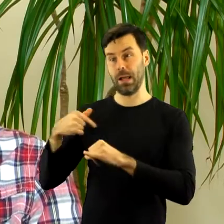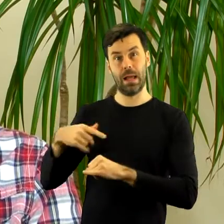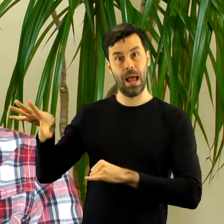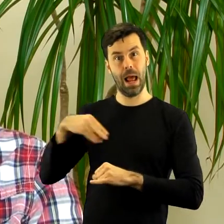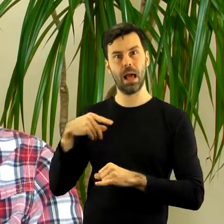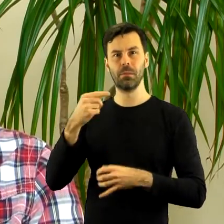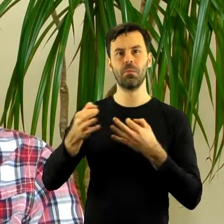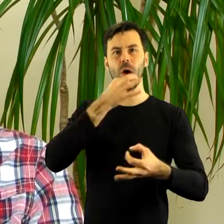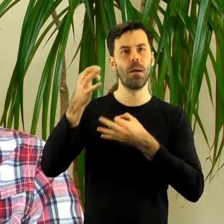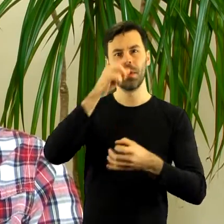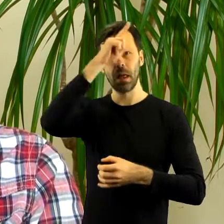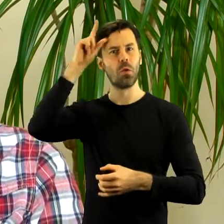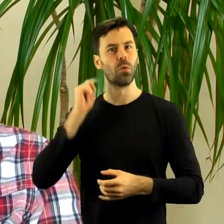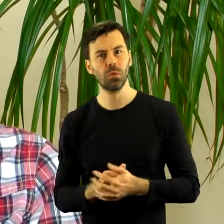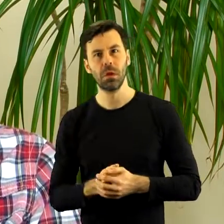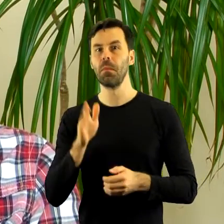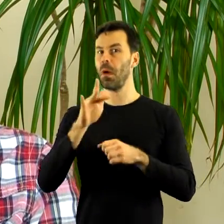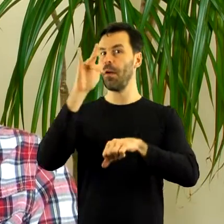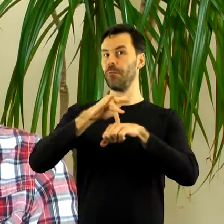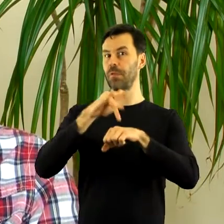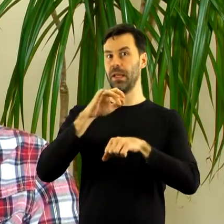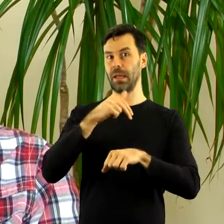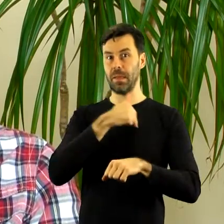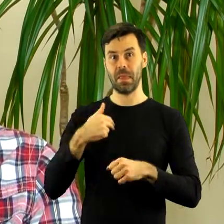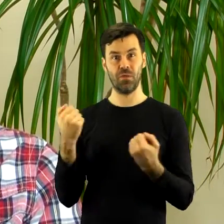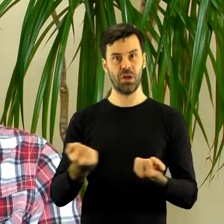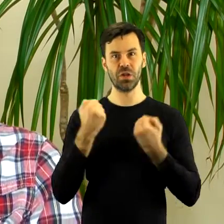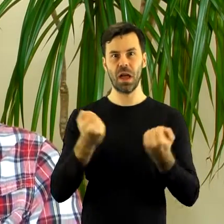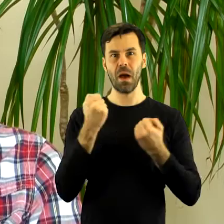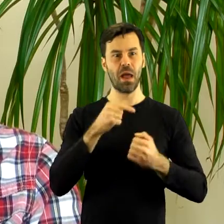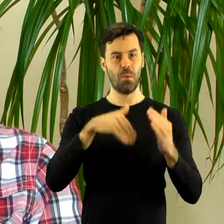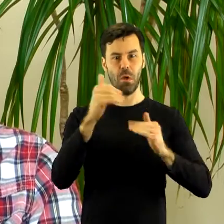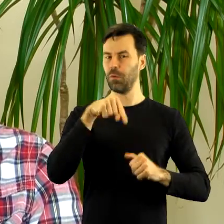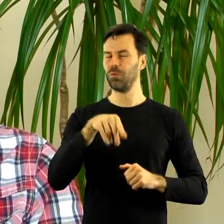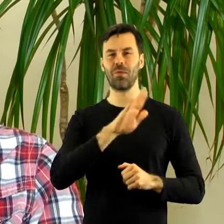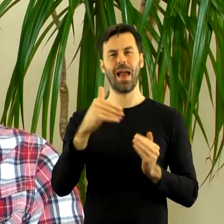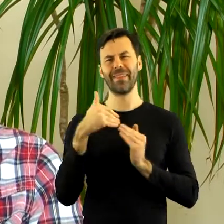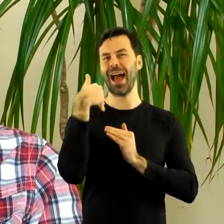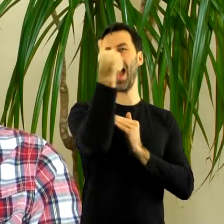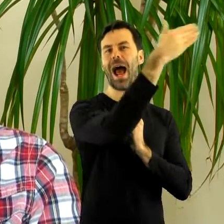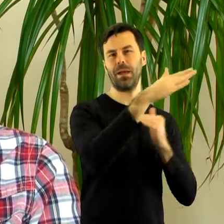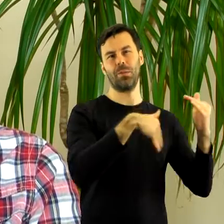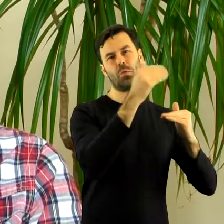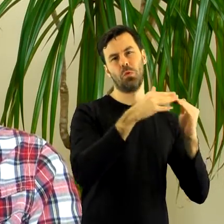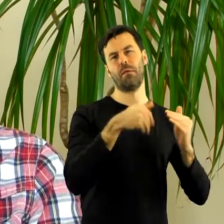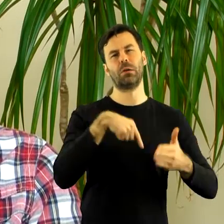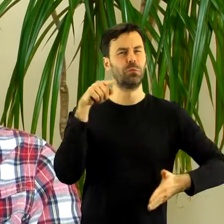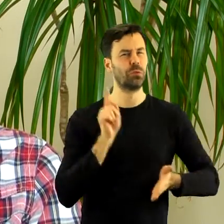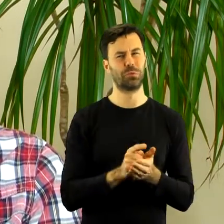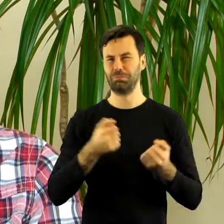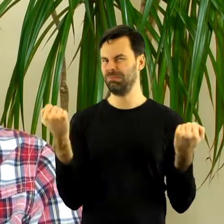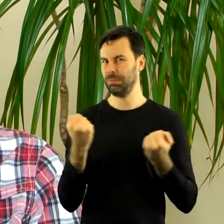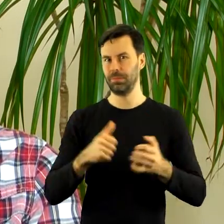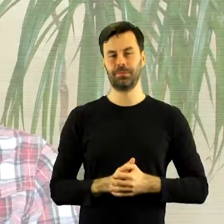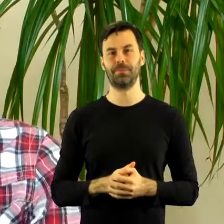przeankietyzowaliśmy z władzami całe miasto i w wyniku tego działania oddaliliśmy tą lokalizację, także to jest bardzo